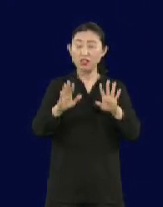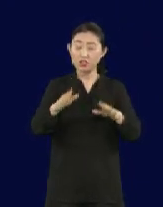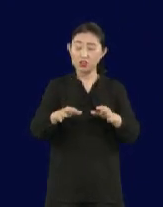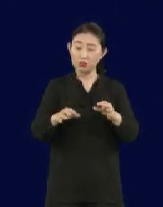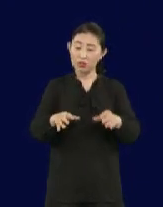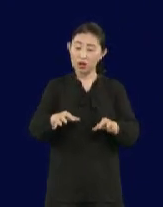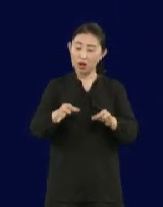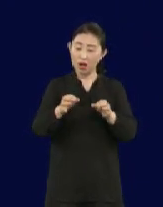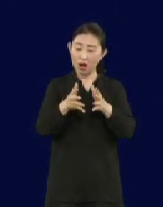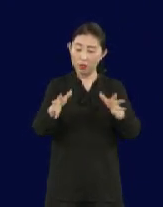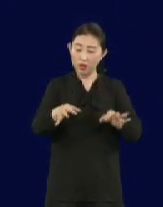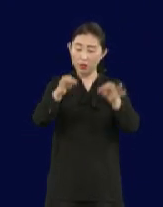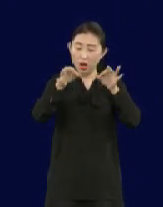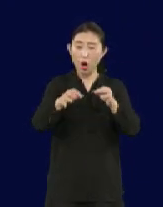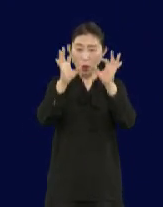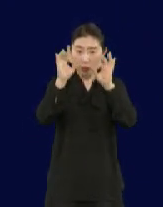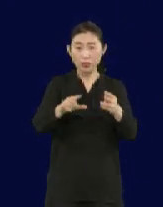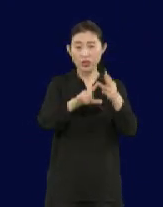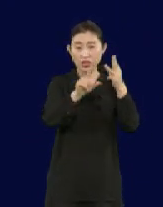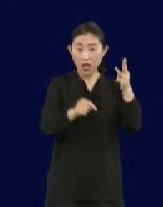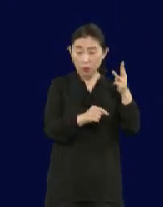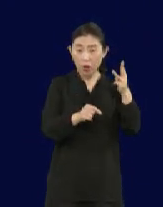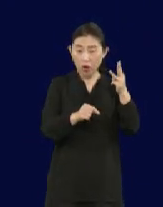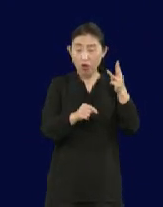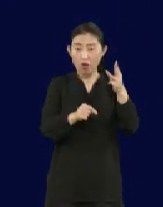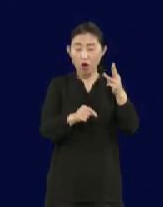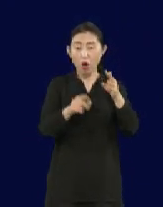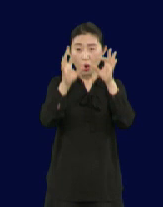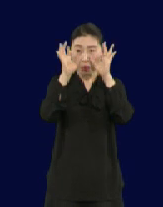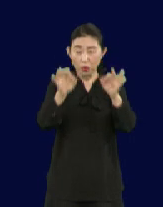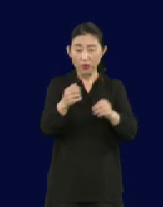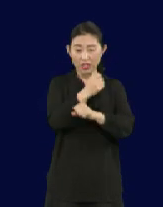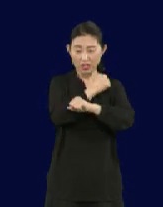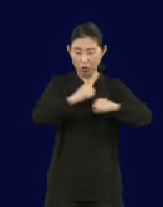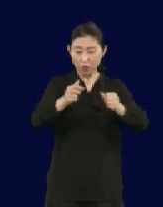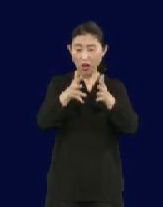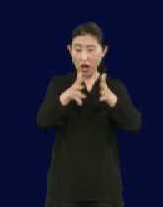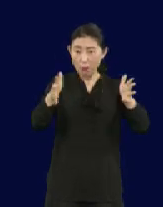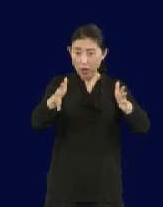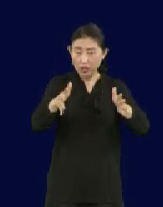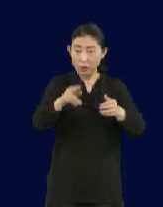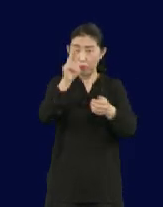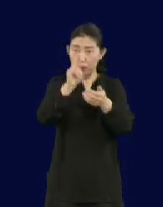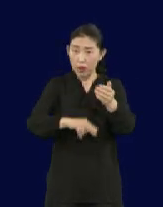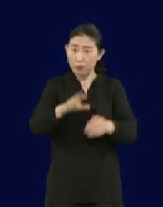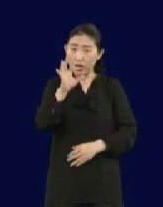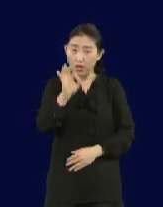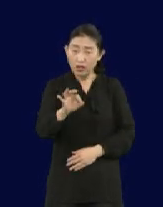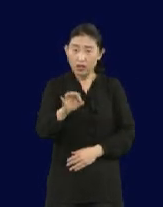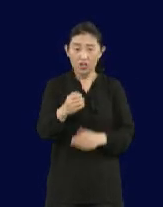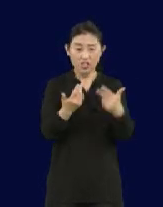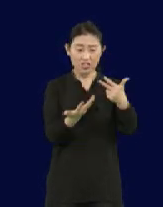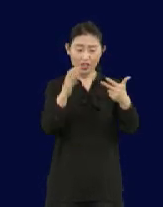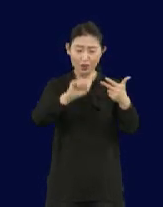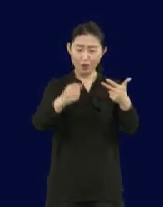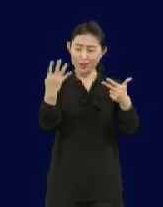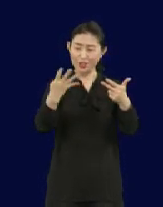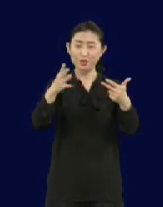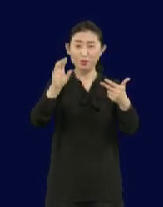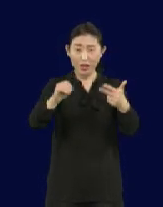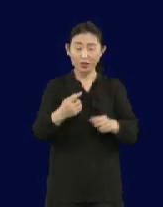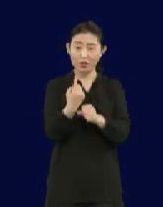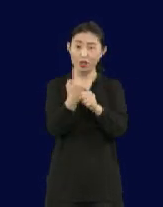동향에 따르면 3월 대전 지역 135제곱미터 초과 대형 아파트의 평균 매매 가격이 7억 4천만